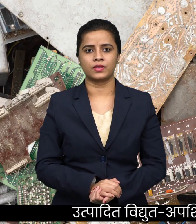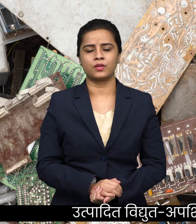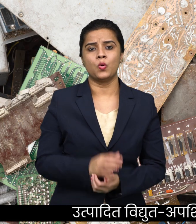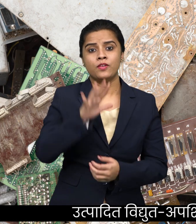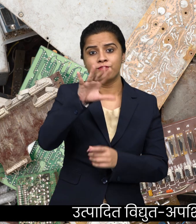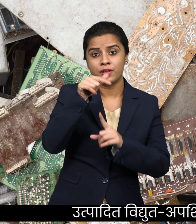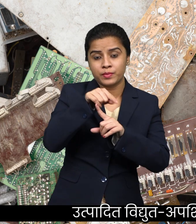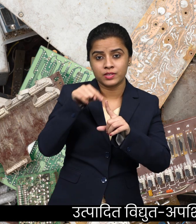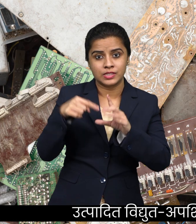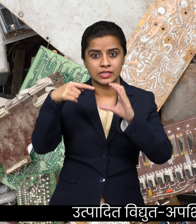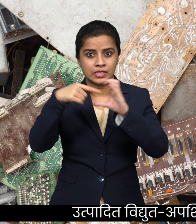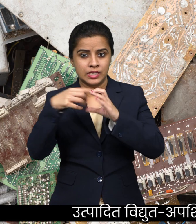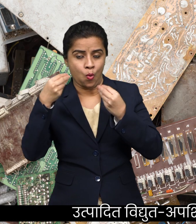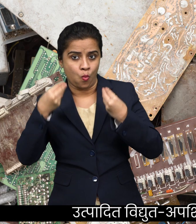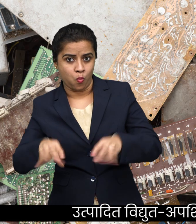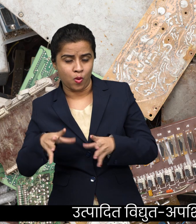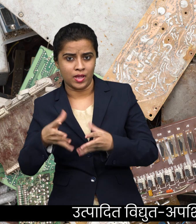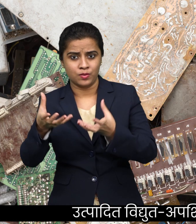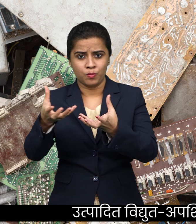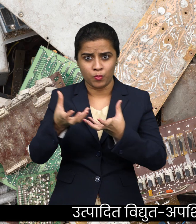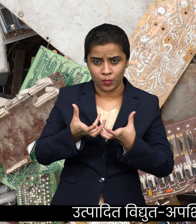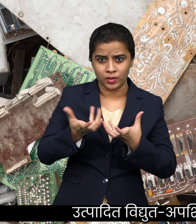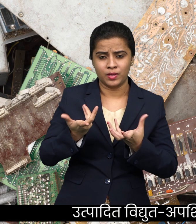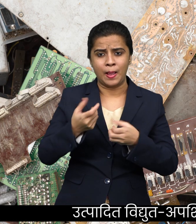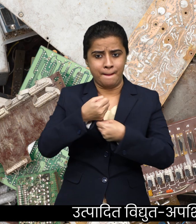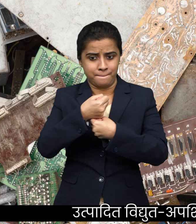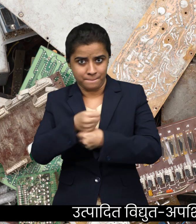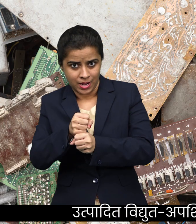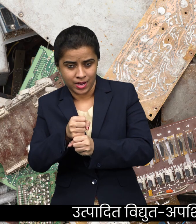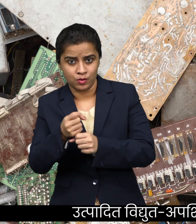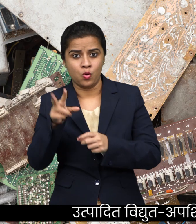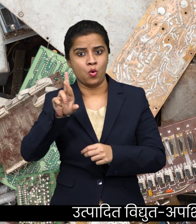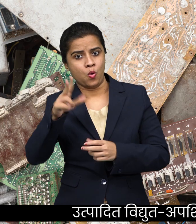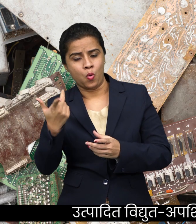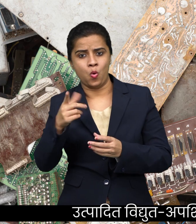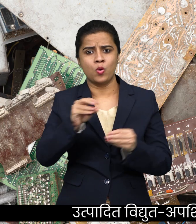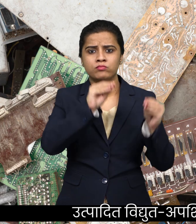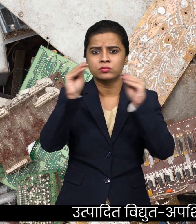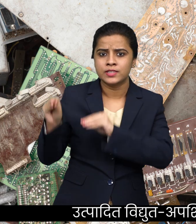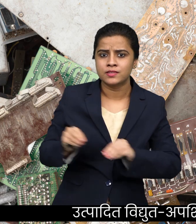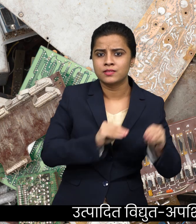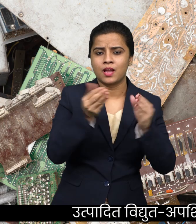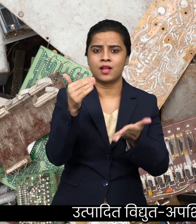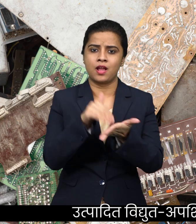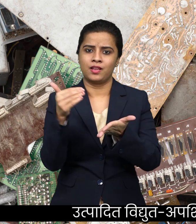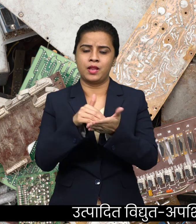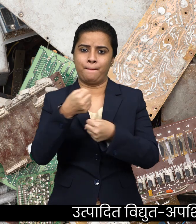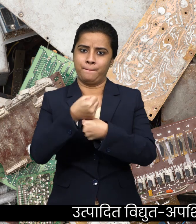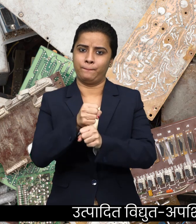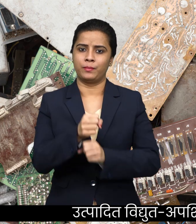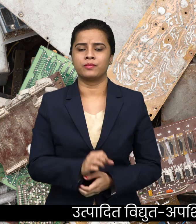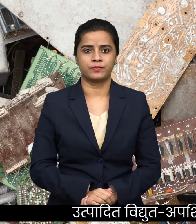उत्पादित विद्युत अपशिष्ट का केवल 5% पुनर्नवीकरण किया जाता है।